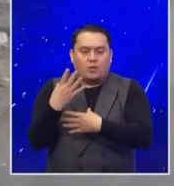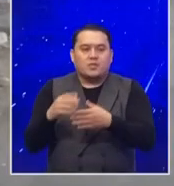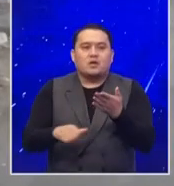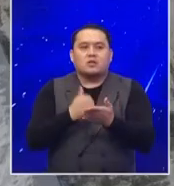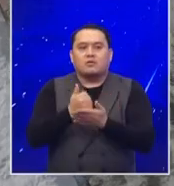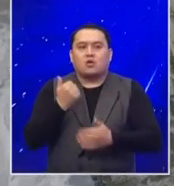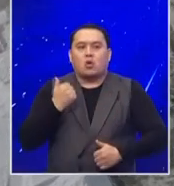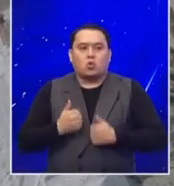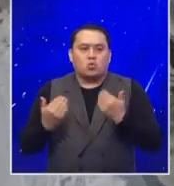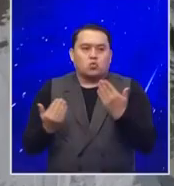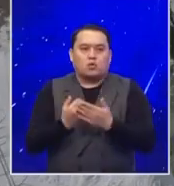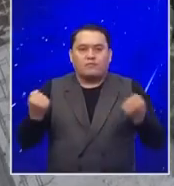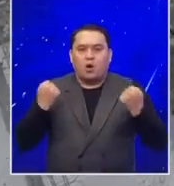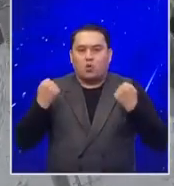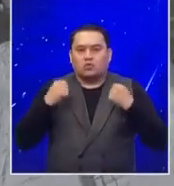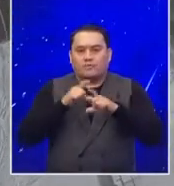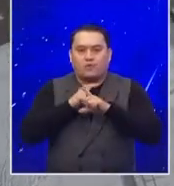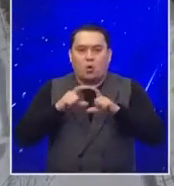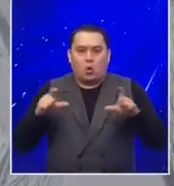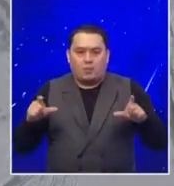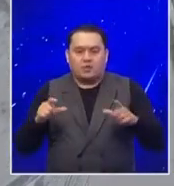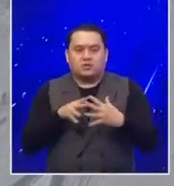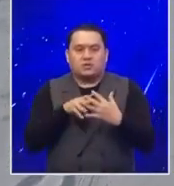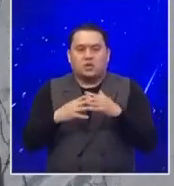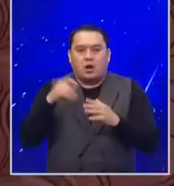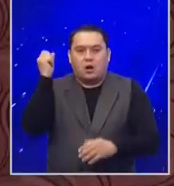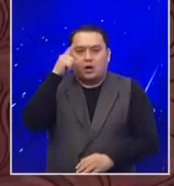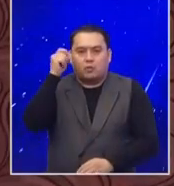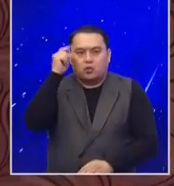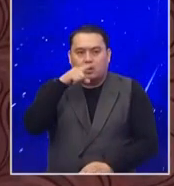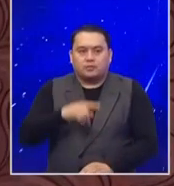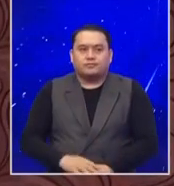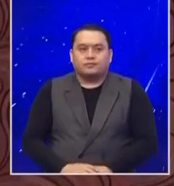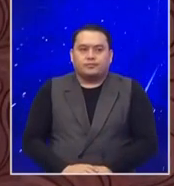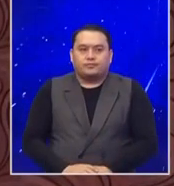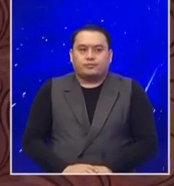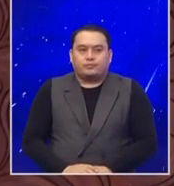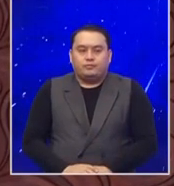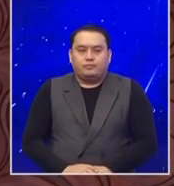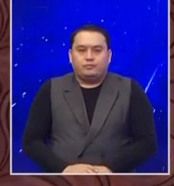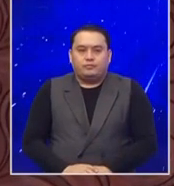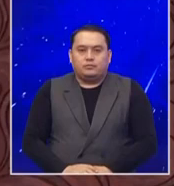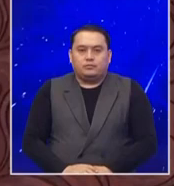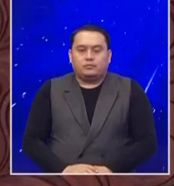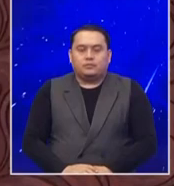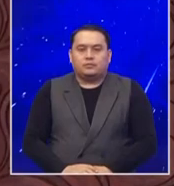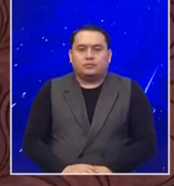гордостью остается новый физкультурно-оздоровительный комплекс в поселке Карабулак. В